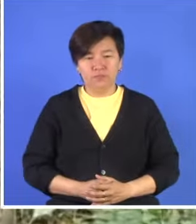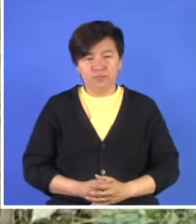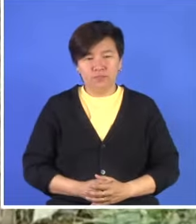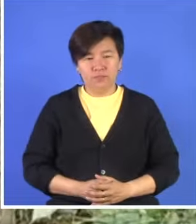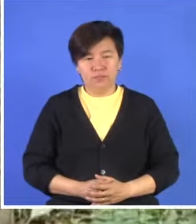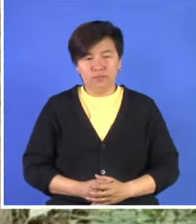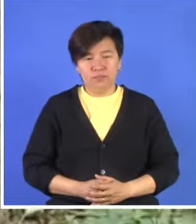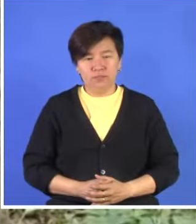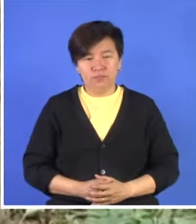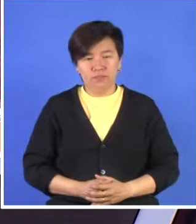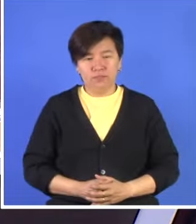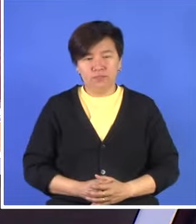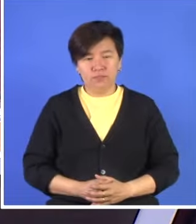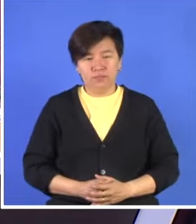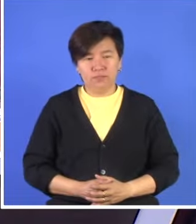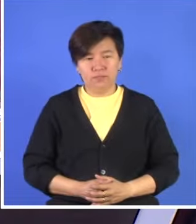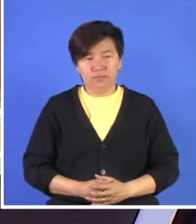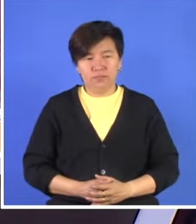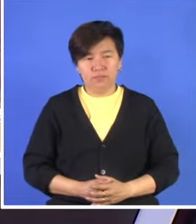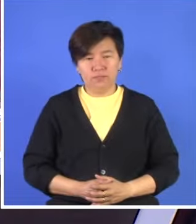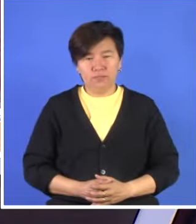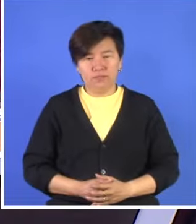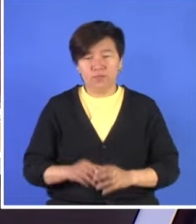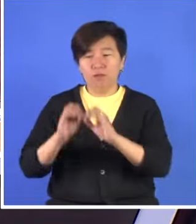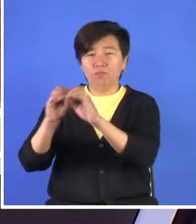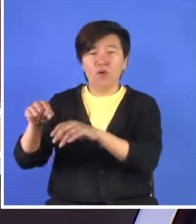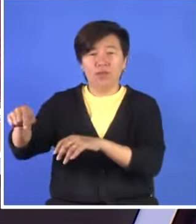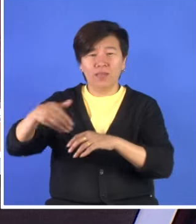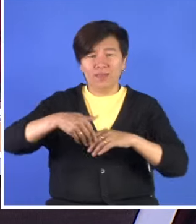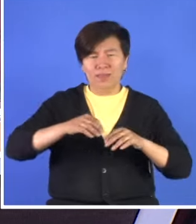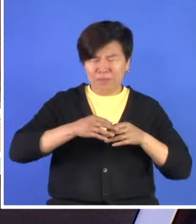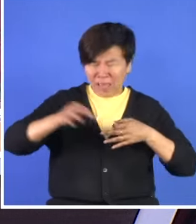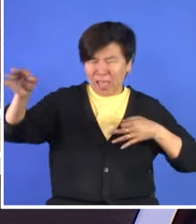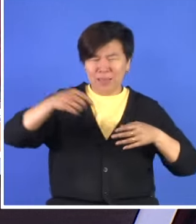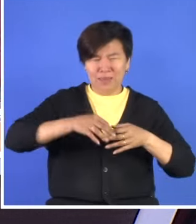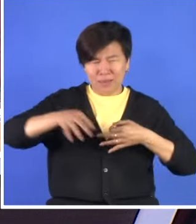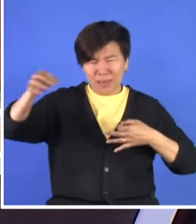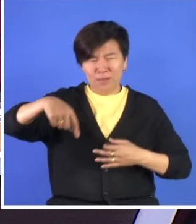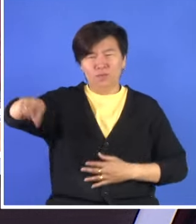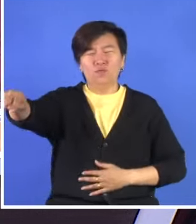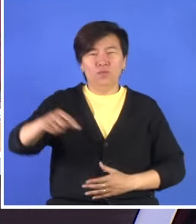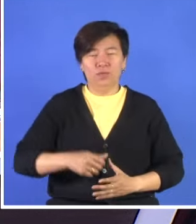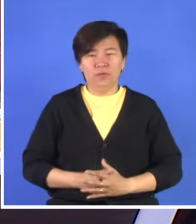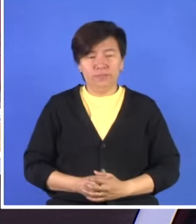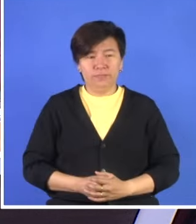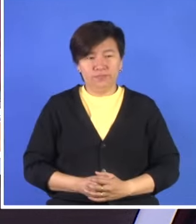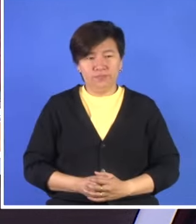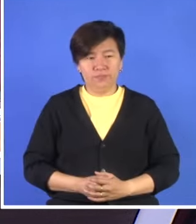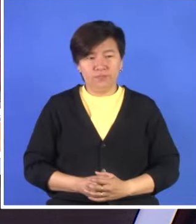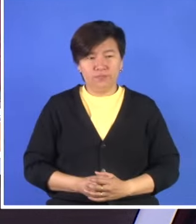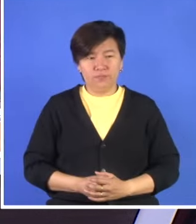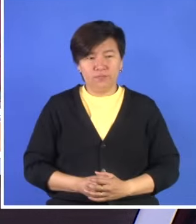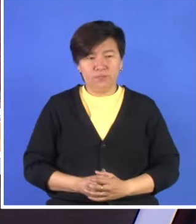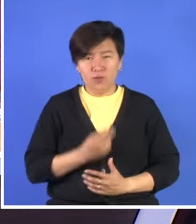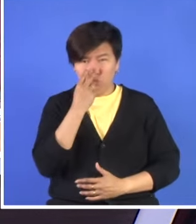แล้วก็ไปปล่อยหลังป่า ไปปล่อยอยู่ตรงนั้นแหละ ไปไกลๆหน่อย มันเยอะนะมันเยอะต้องระ